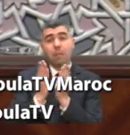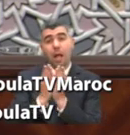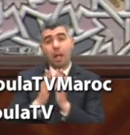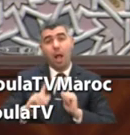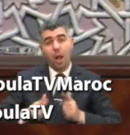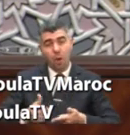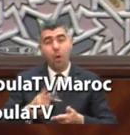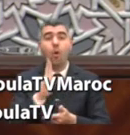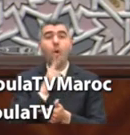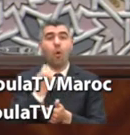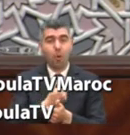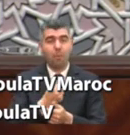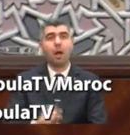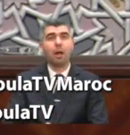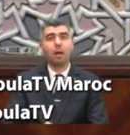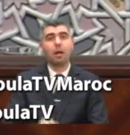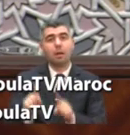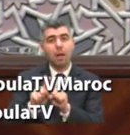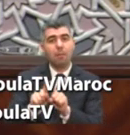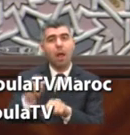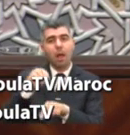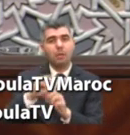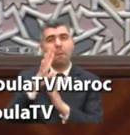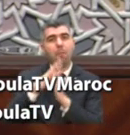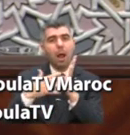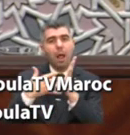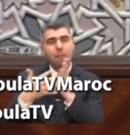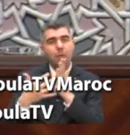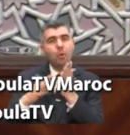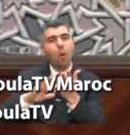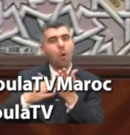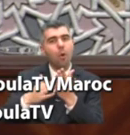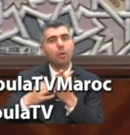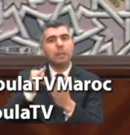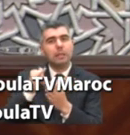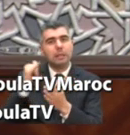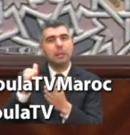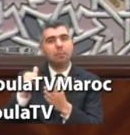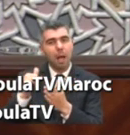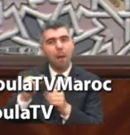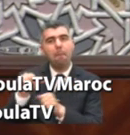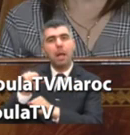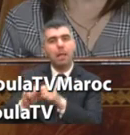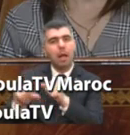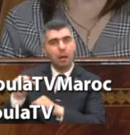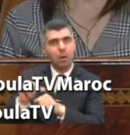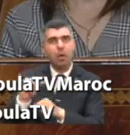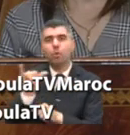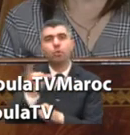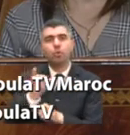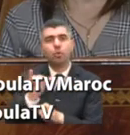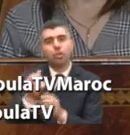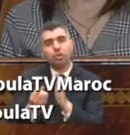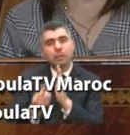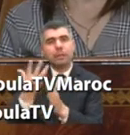سيد الوزير يخضع لمقررات وبرامج متجاوزة تؤثر سلبا على المستوى ديال التلاميذ، بالتالي فما هي الإجراءات التجديد